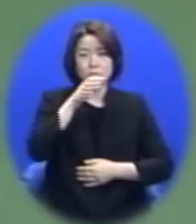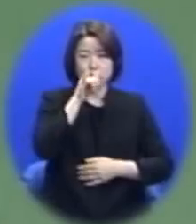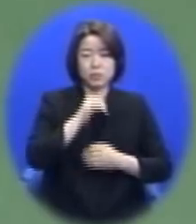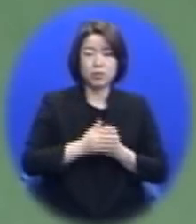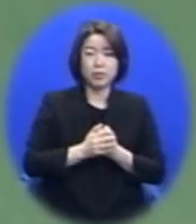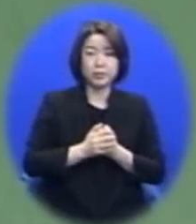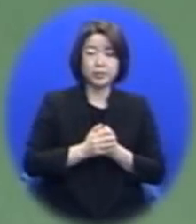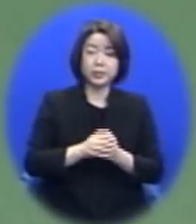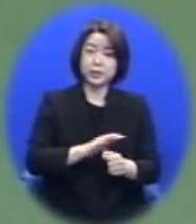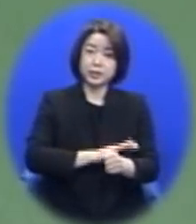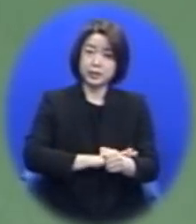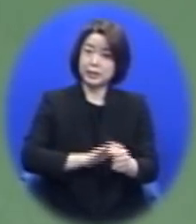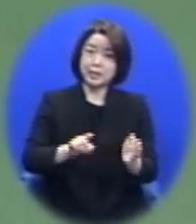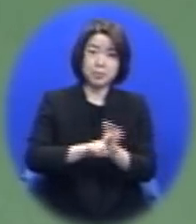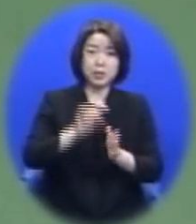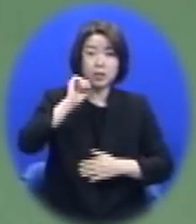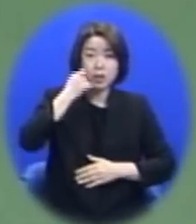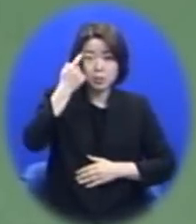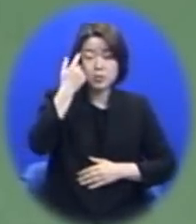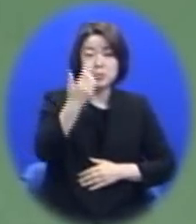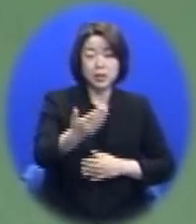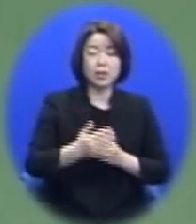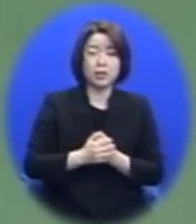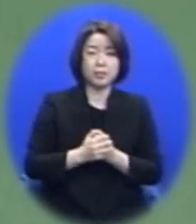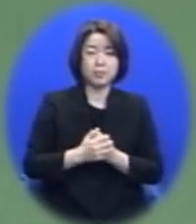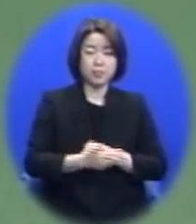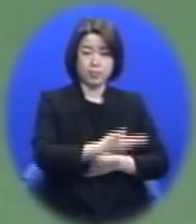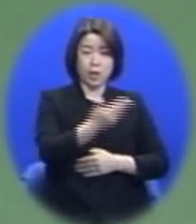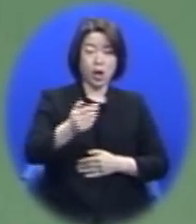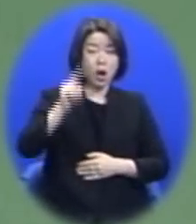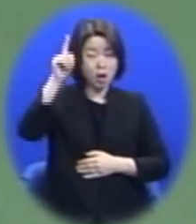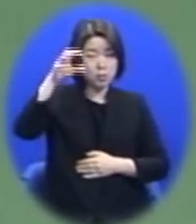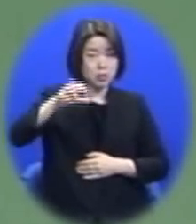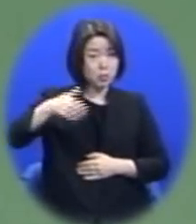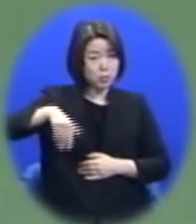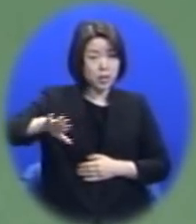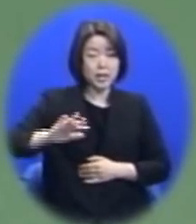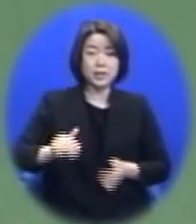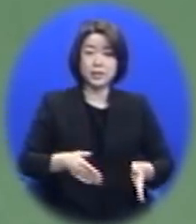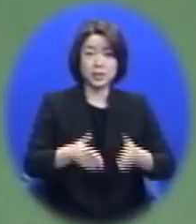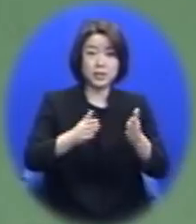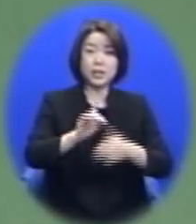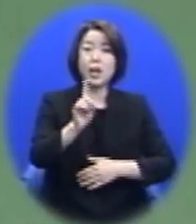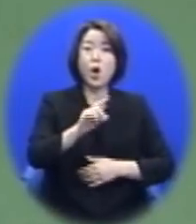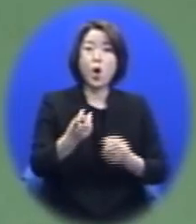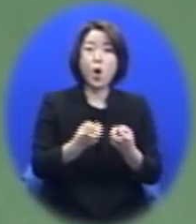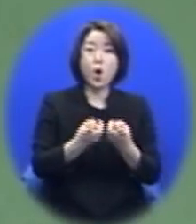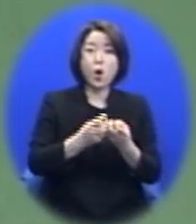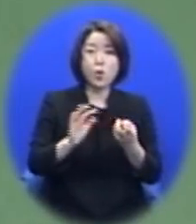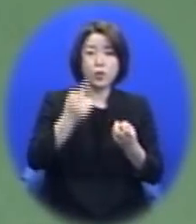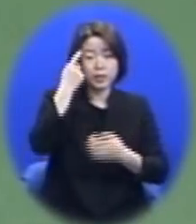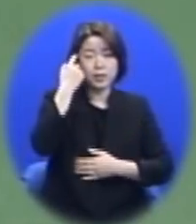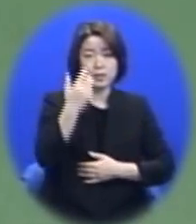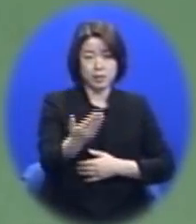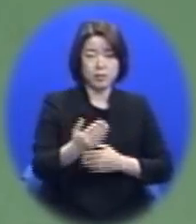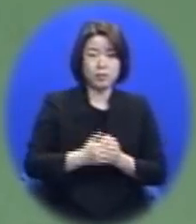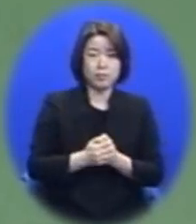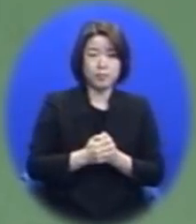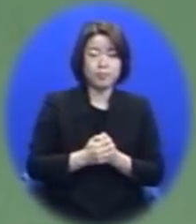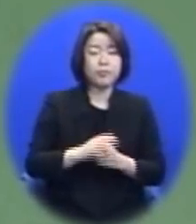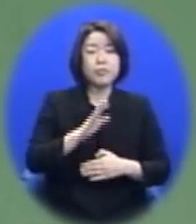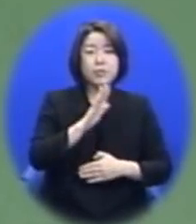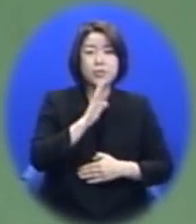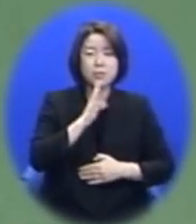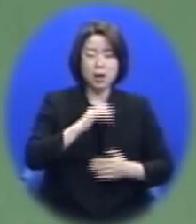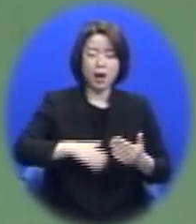잘 믿어지지 않으십니까? 여러분이 천국 가는 길에 어떠실 것 같습니까? 정말